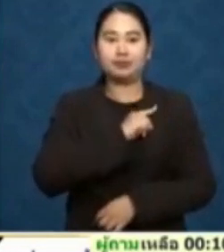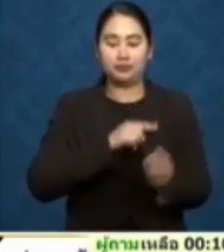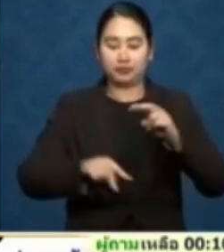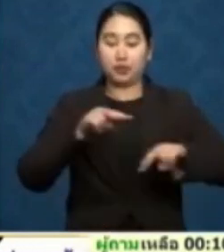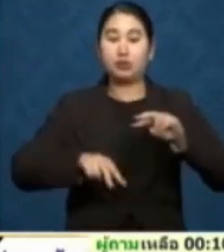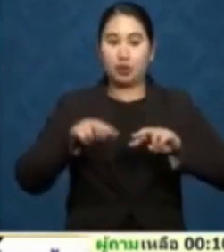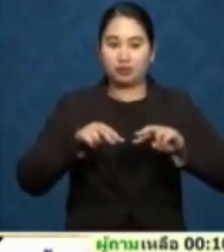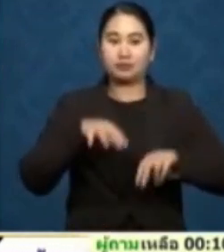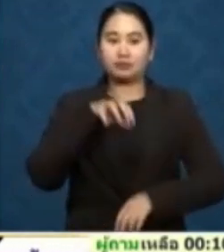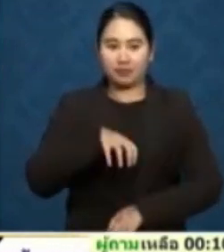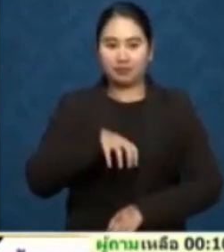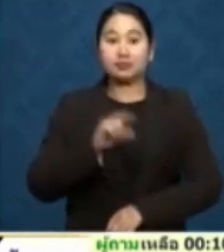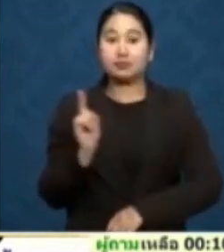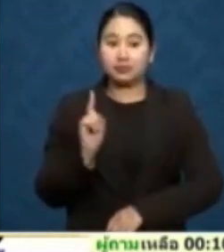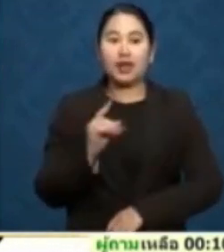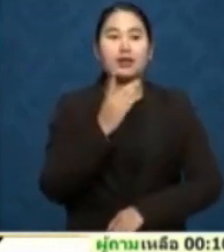เป็น DSI